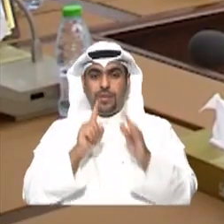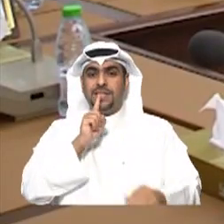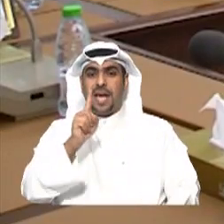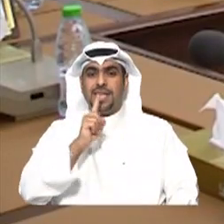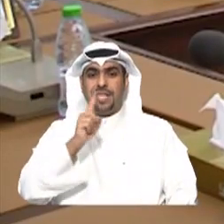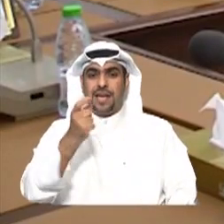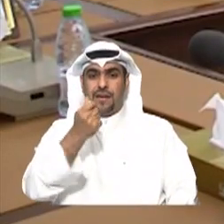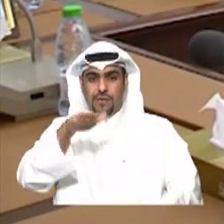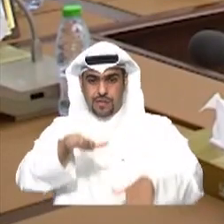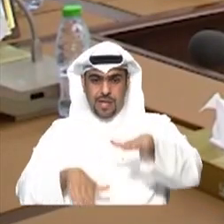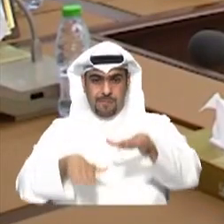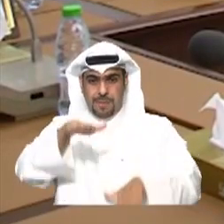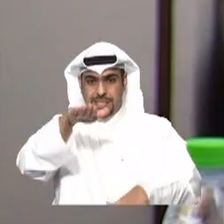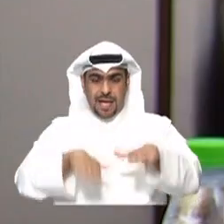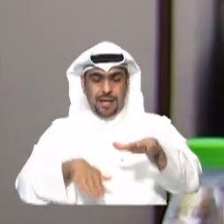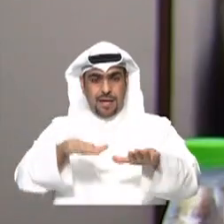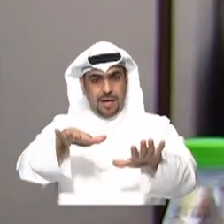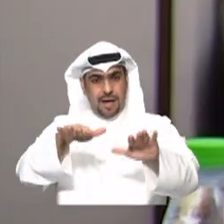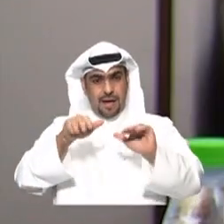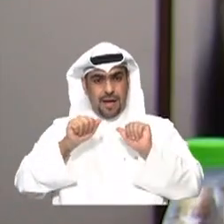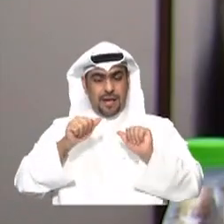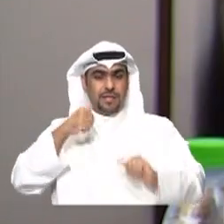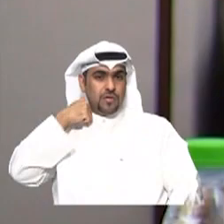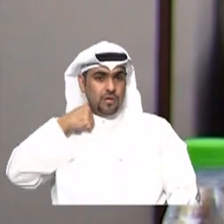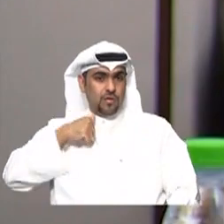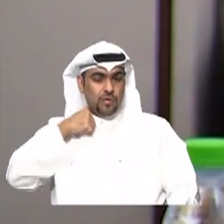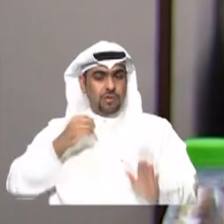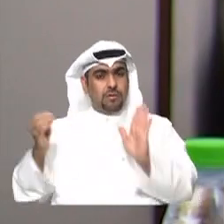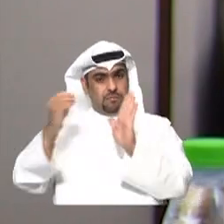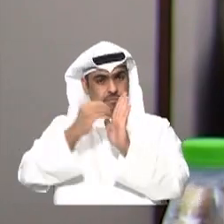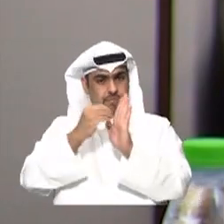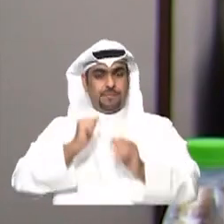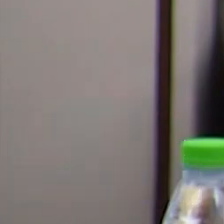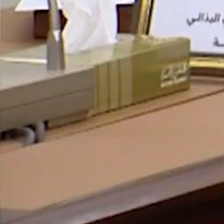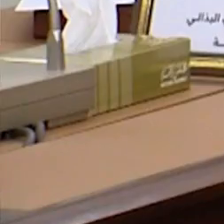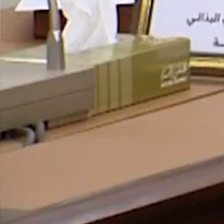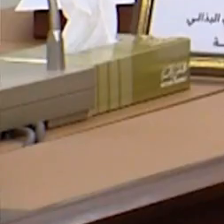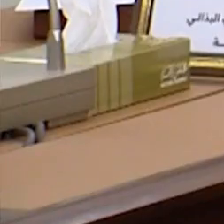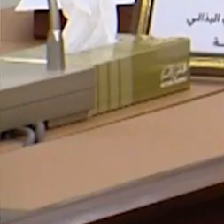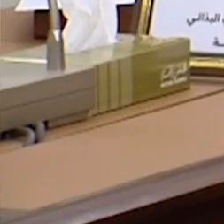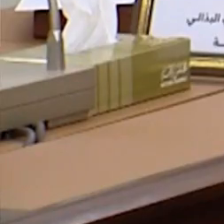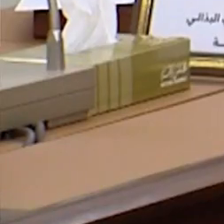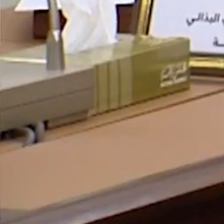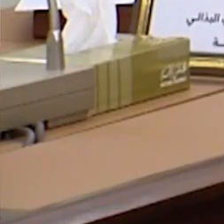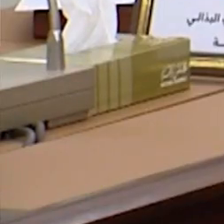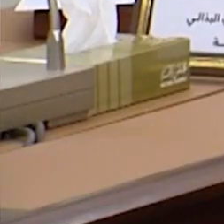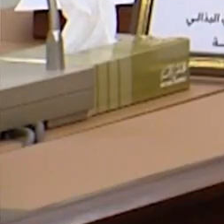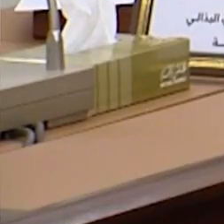على الجدول لاعمال اللجنه وما من اعمال نواف الشراكي التزم دوله الكويت